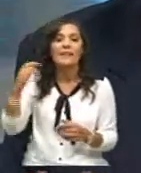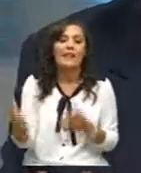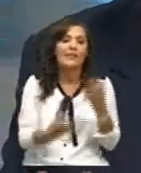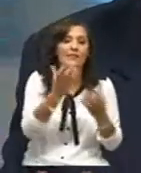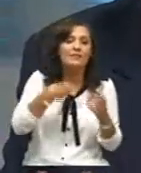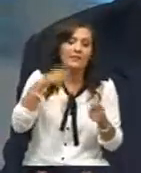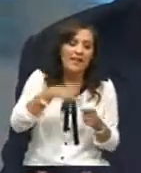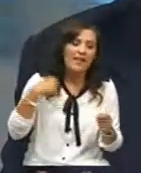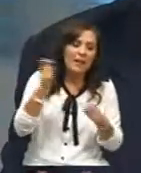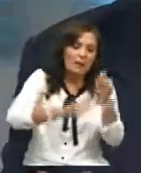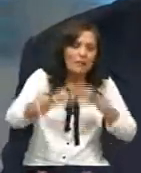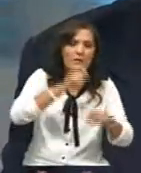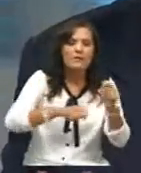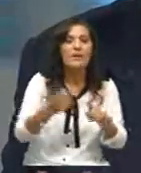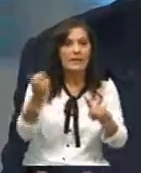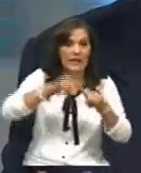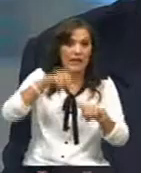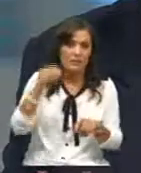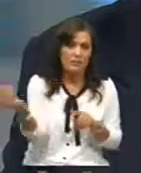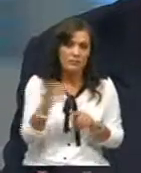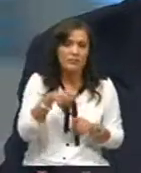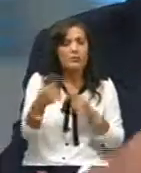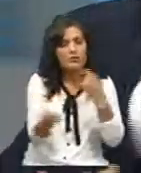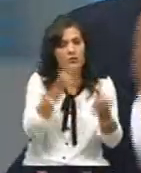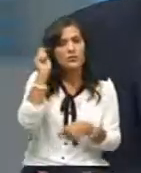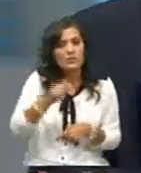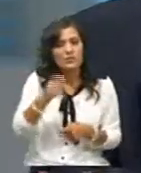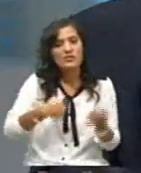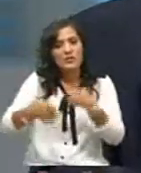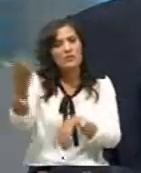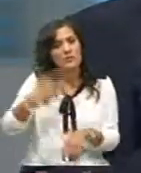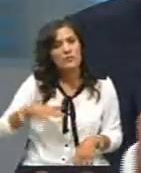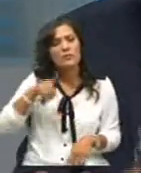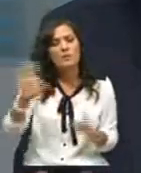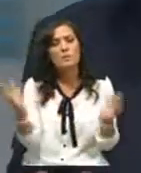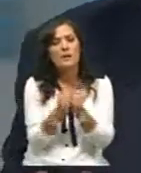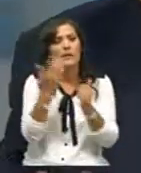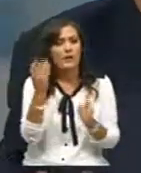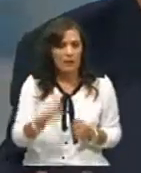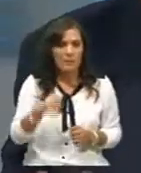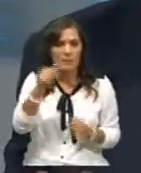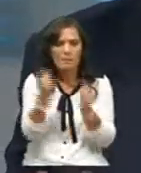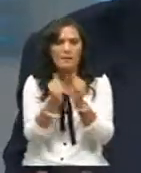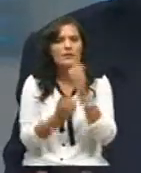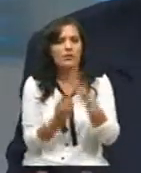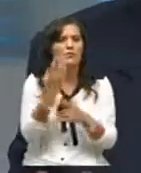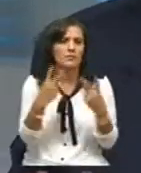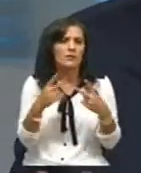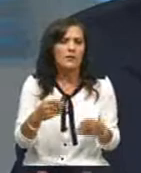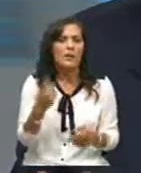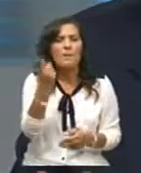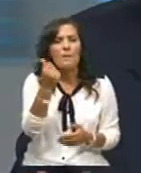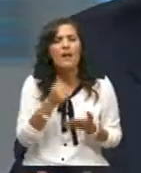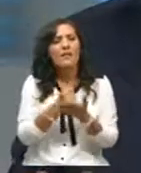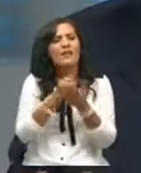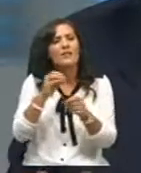hatta ilave ediyor diyor ki bu işi yapacaklarını şirketler istiyorlarsa bir araya gelip Birlik oluşturabilirler de